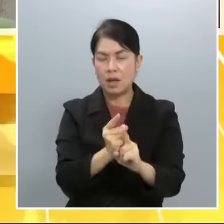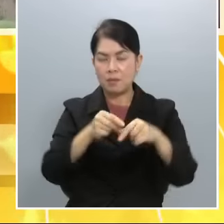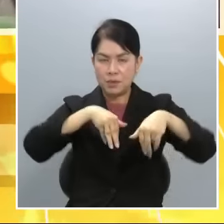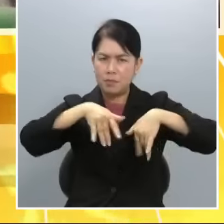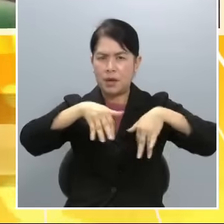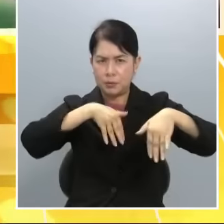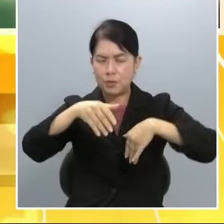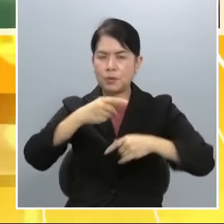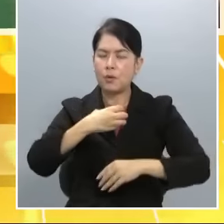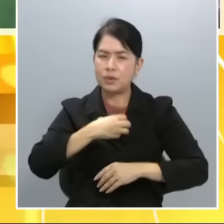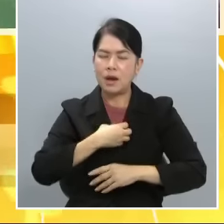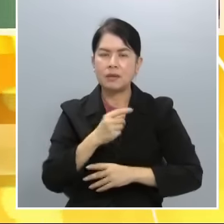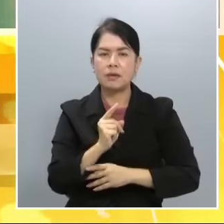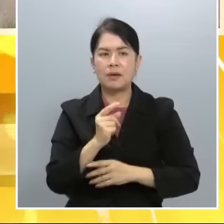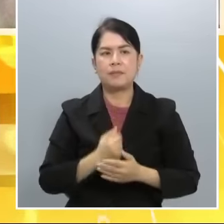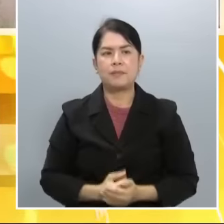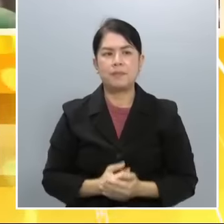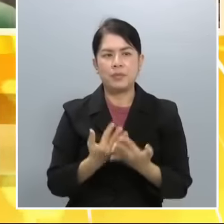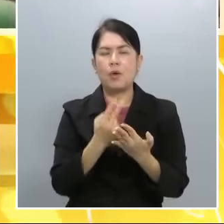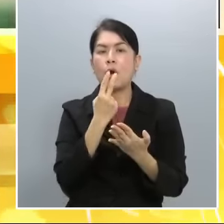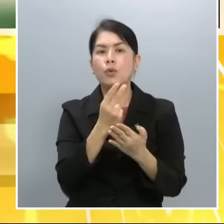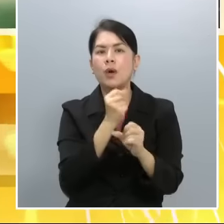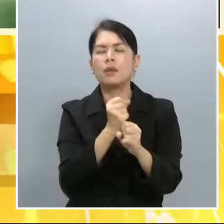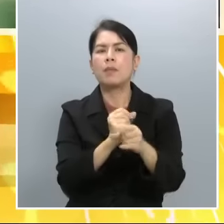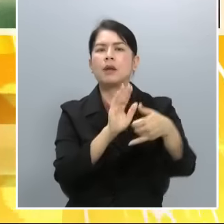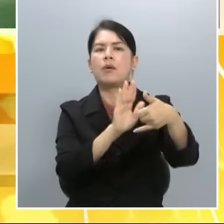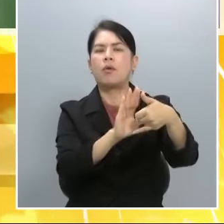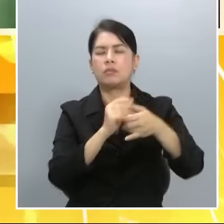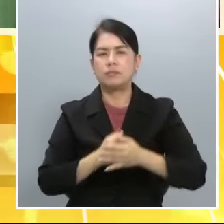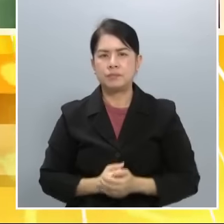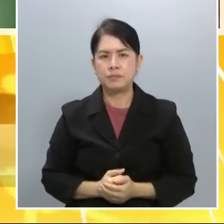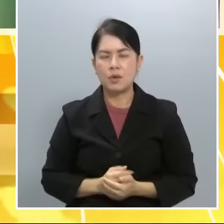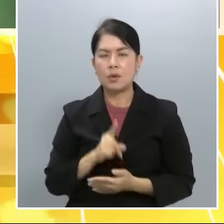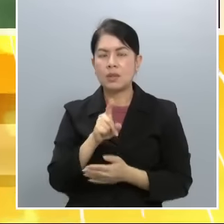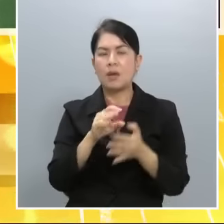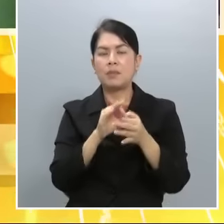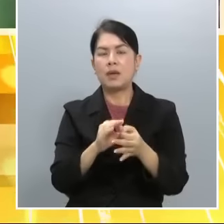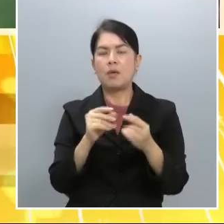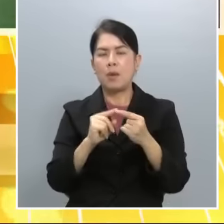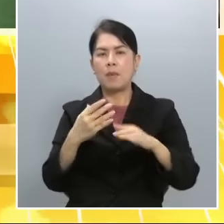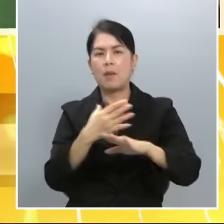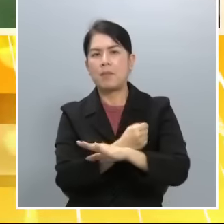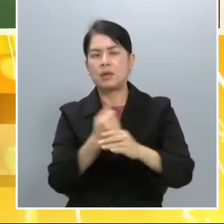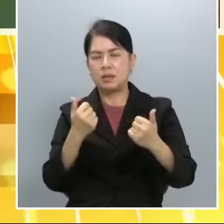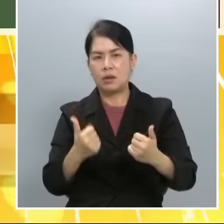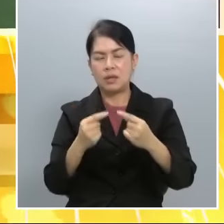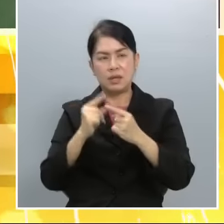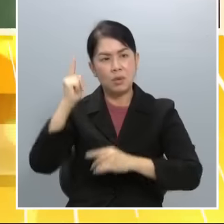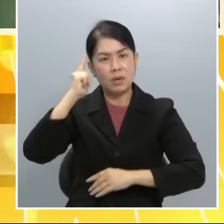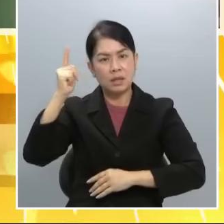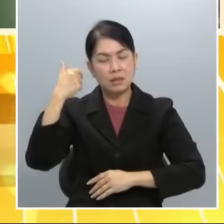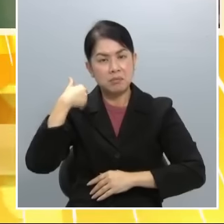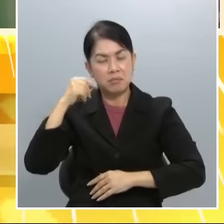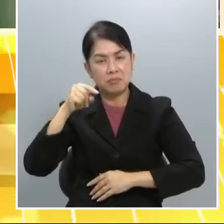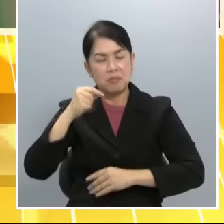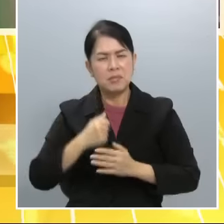ไม่ก็คงต้องพิสูจน์ผ่านการทำงานจริง ซึ่งหลังจากนี้ค่ะสถานการณ์ทางการเมืองที่คุณทักษิณพ้นโทษมาแล้วแล้วคุณอุ๊งอิ๊งขึ้นเป็นนายกรัฐมนตรี